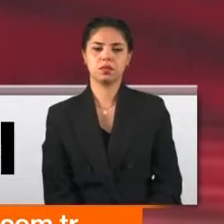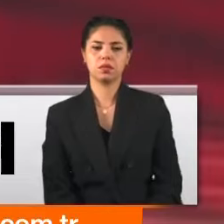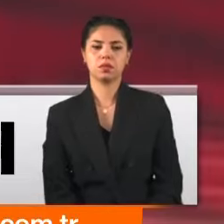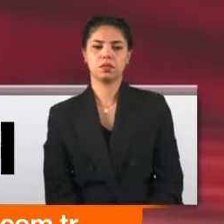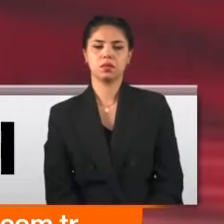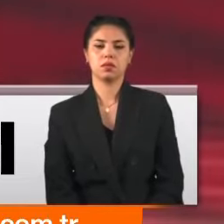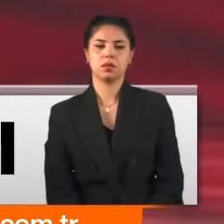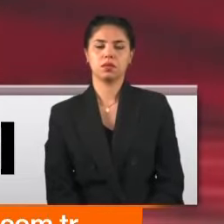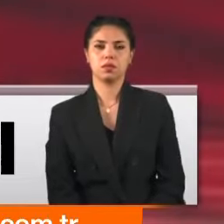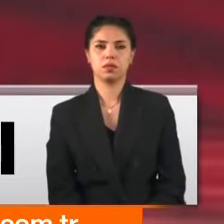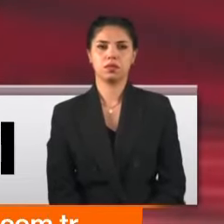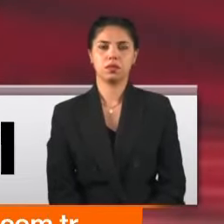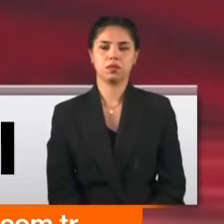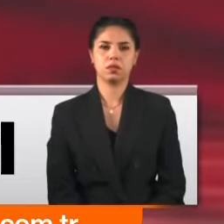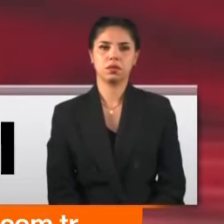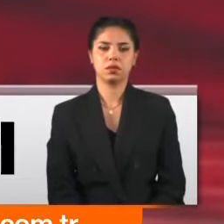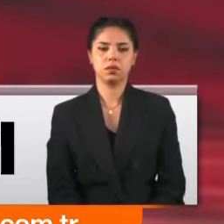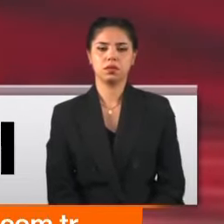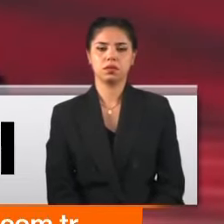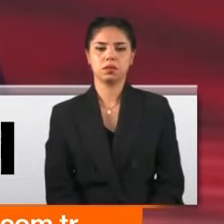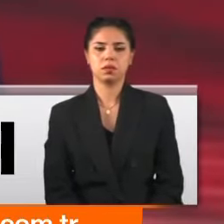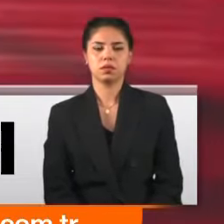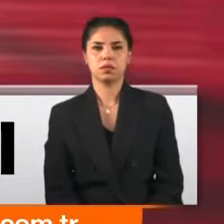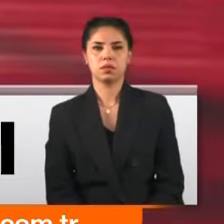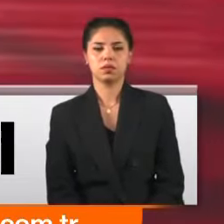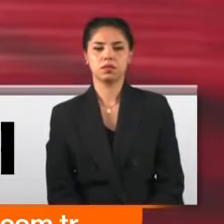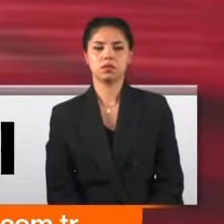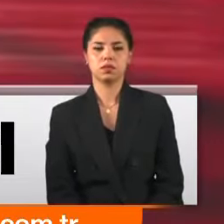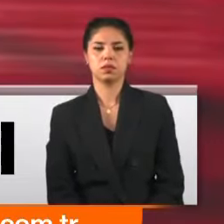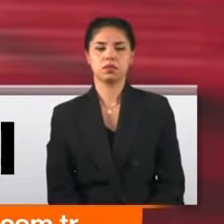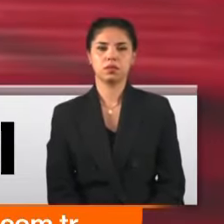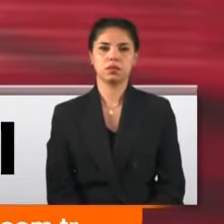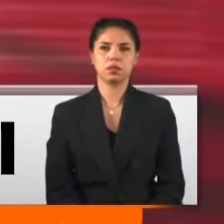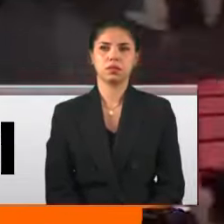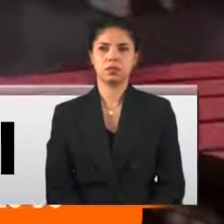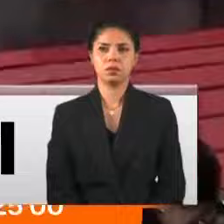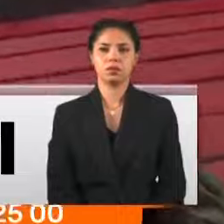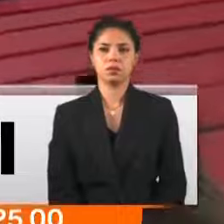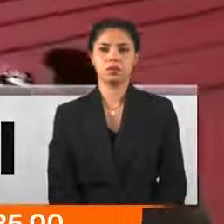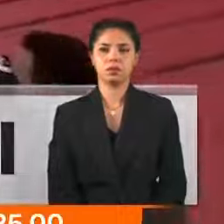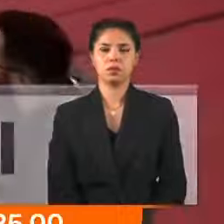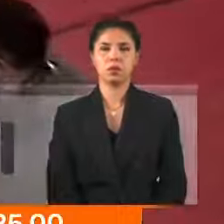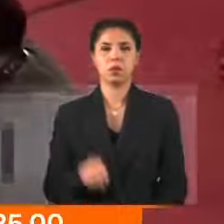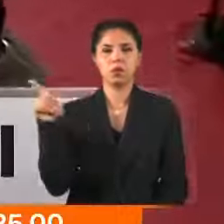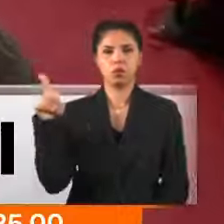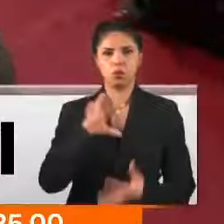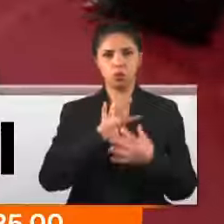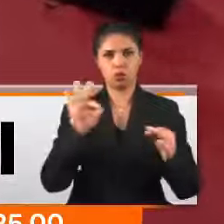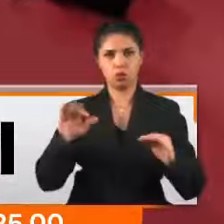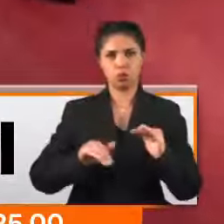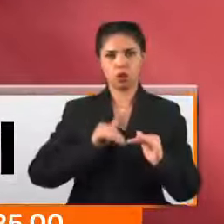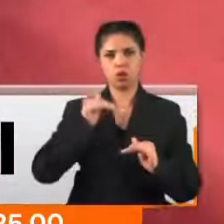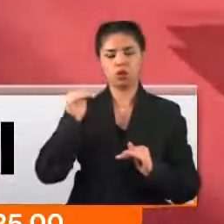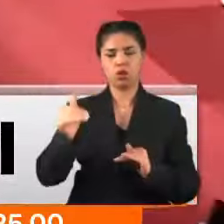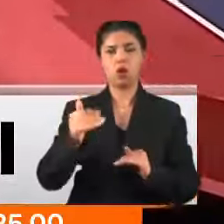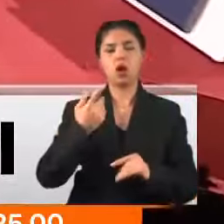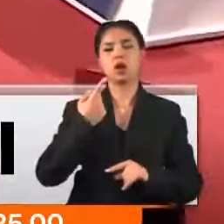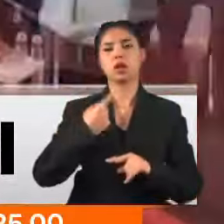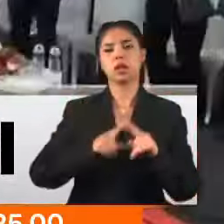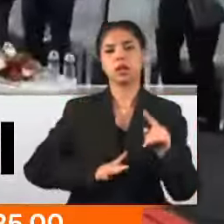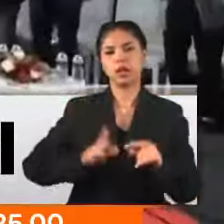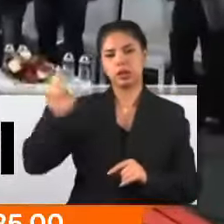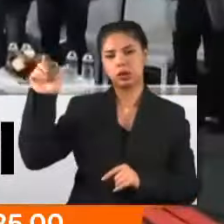için cesur olacaksınız, yürekli olacaksınız. Bu mücadeleyi vereceksiniz. Bu sözlerin ardından Kılıçdaroğlu'nun